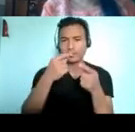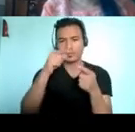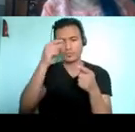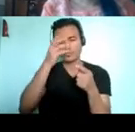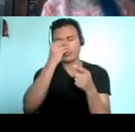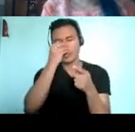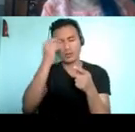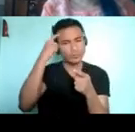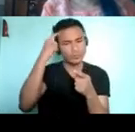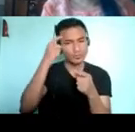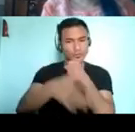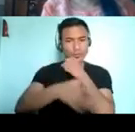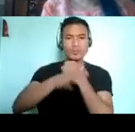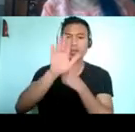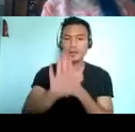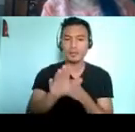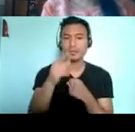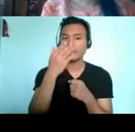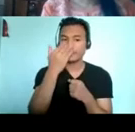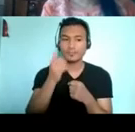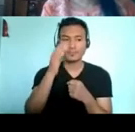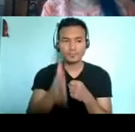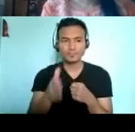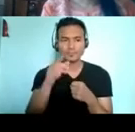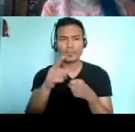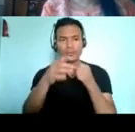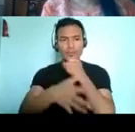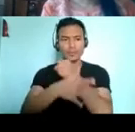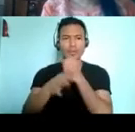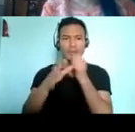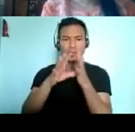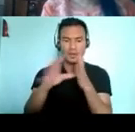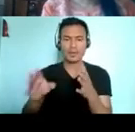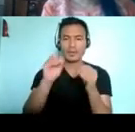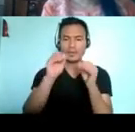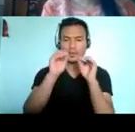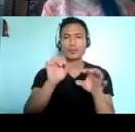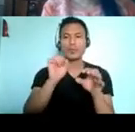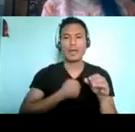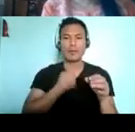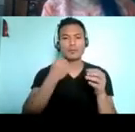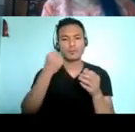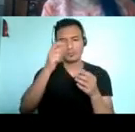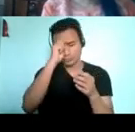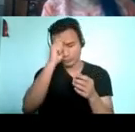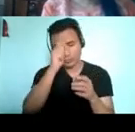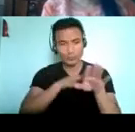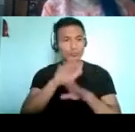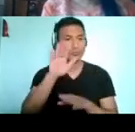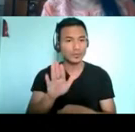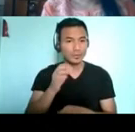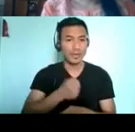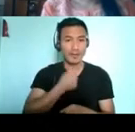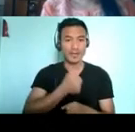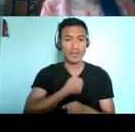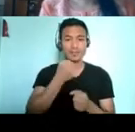सोसल स्ट्रक्चरकै कारणले गर्दाखेरि यो संरचनाले दिएका हाम्रो आफ्नै आफ्नै मूल्य मान्यताहरू छन्, हाम्रो